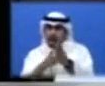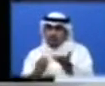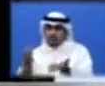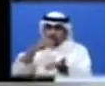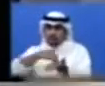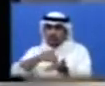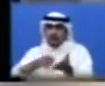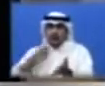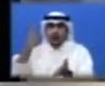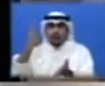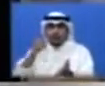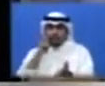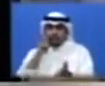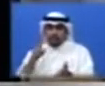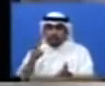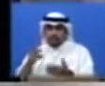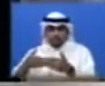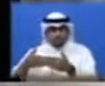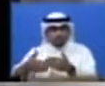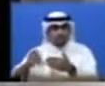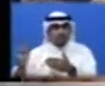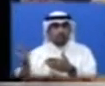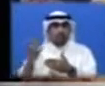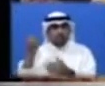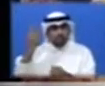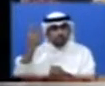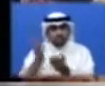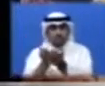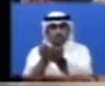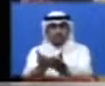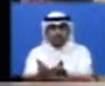ولأول مرة للمضي قدما في مشروعات البحرية العربية.